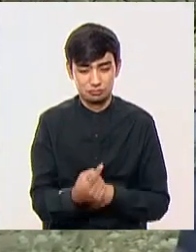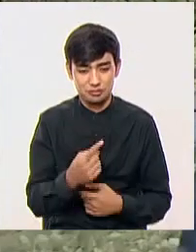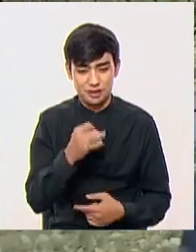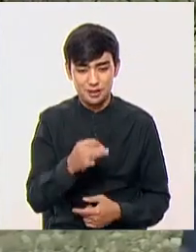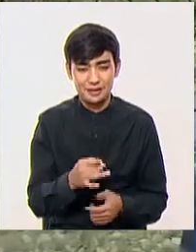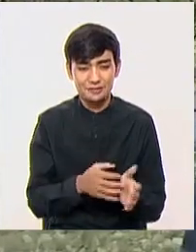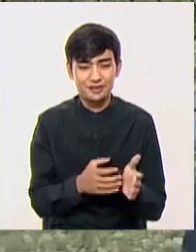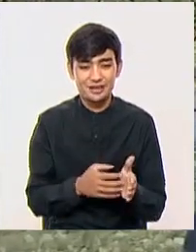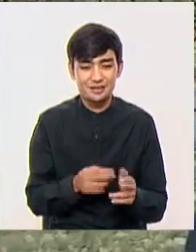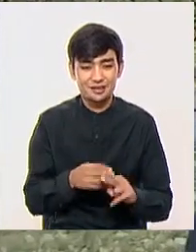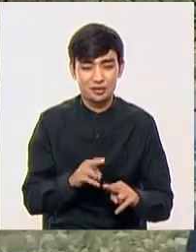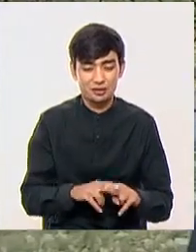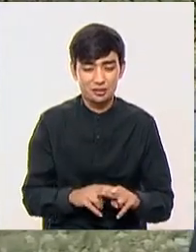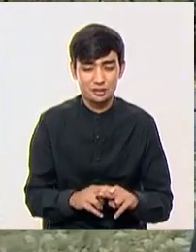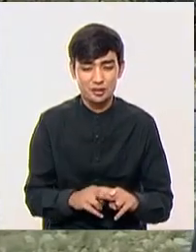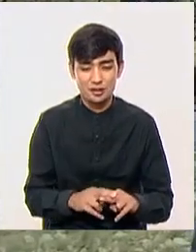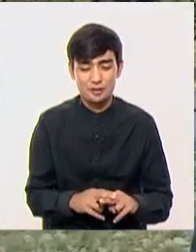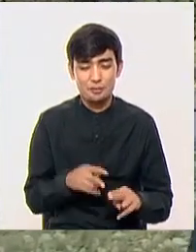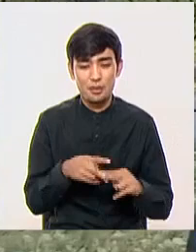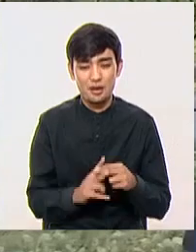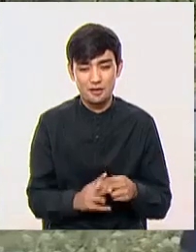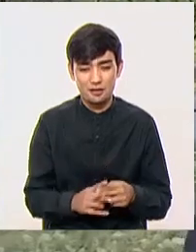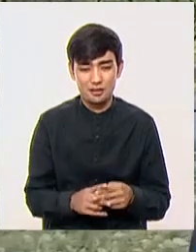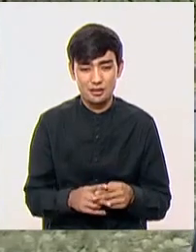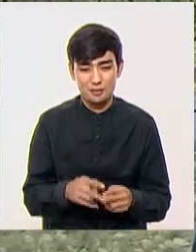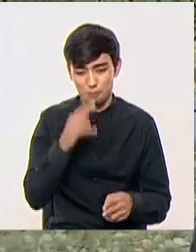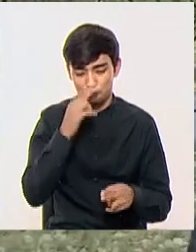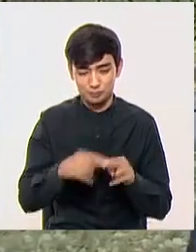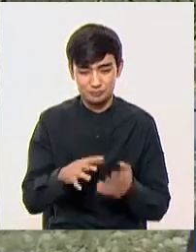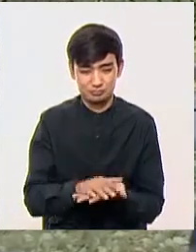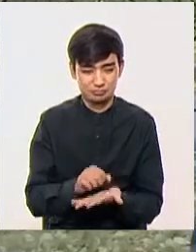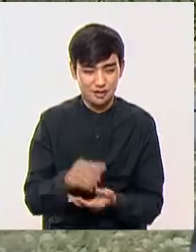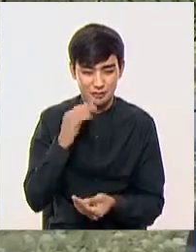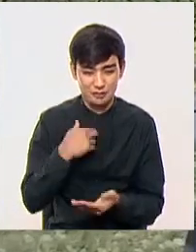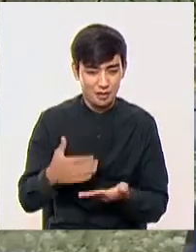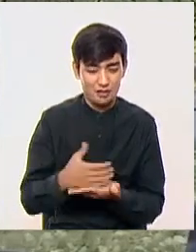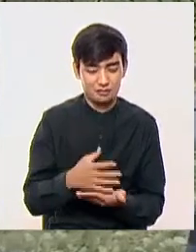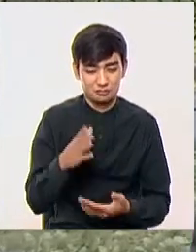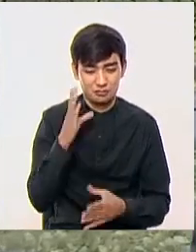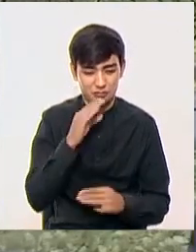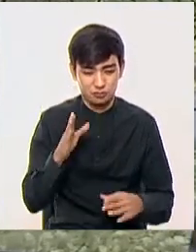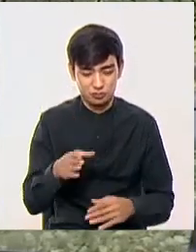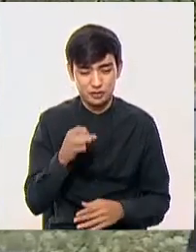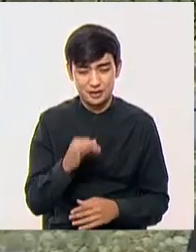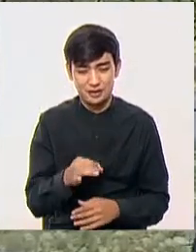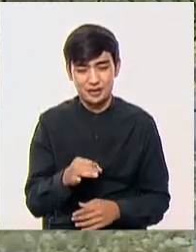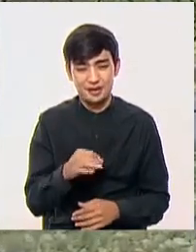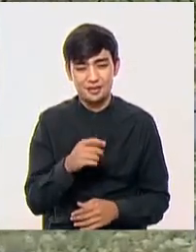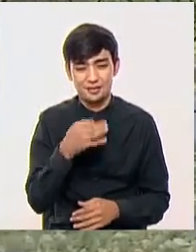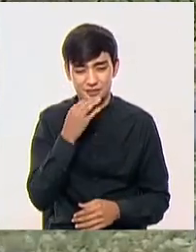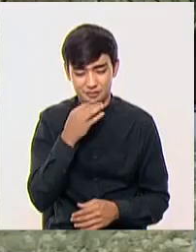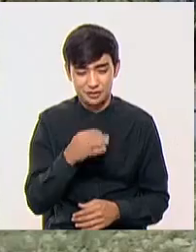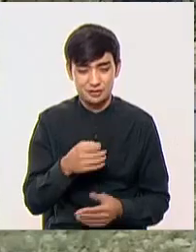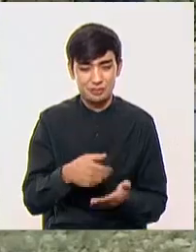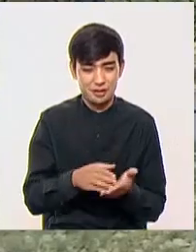Это часть продукции может пропасть. Соответственно, возникнет дефицит на рынке подсолнечника и